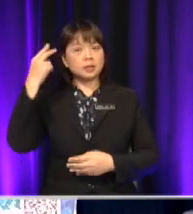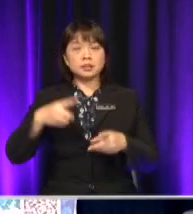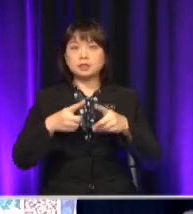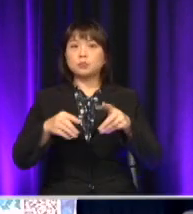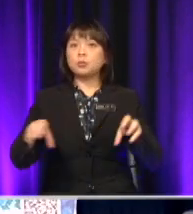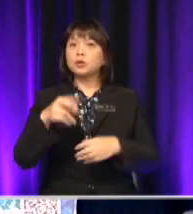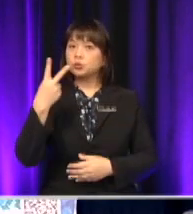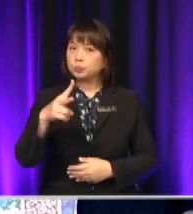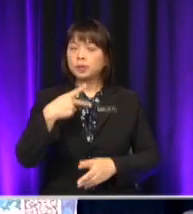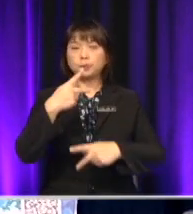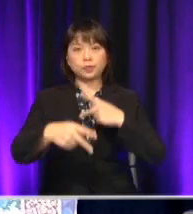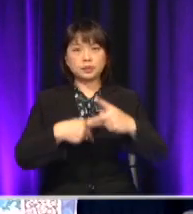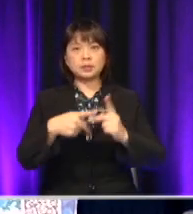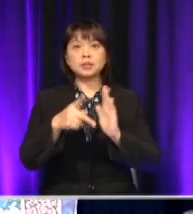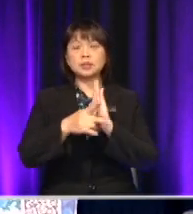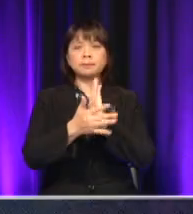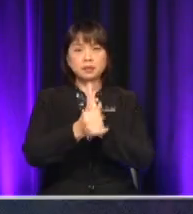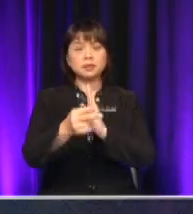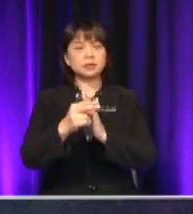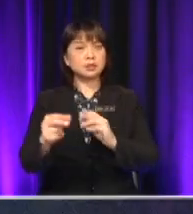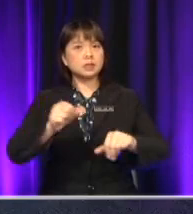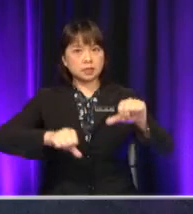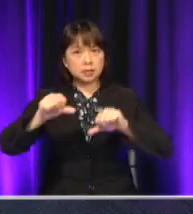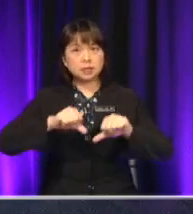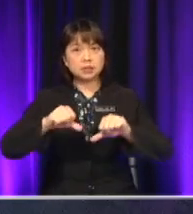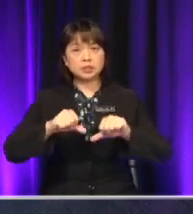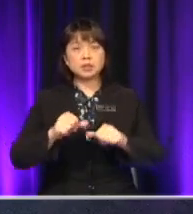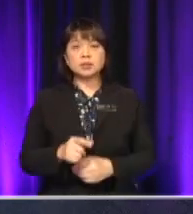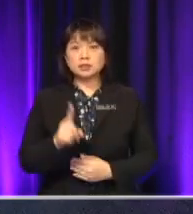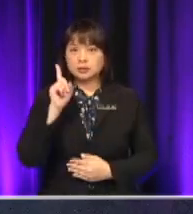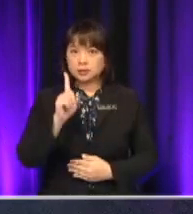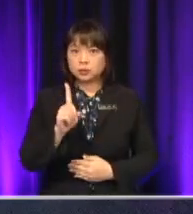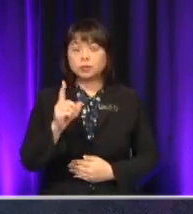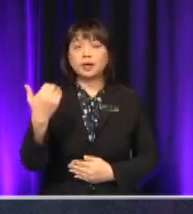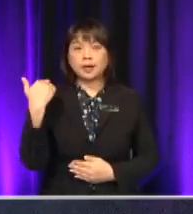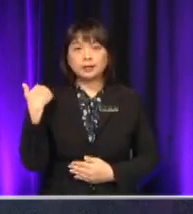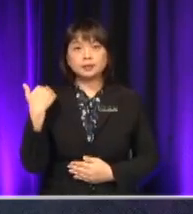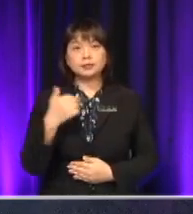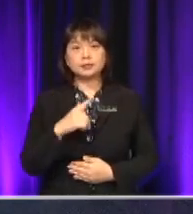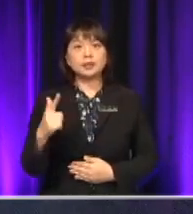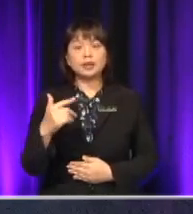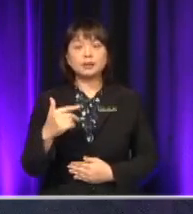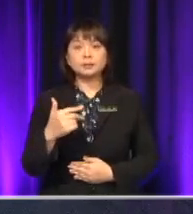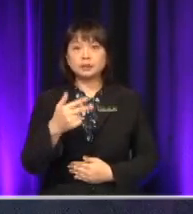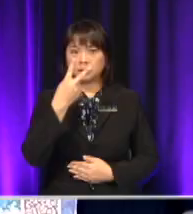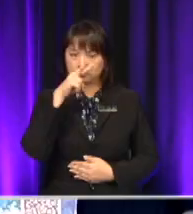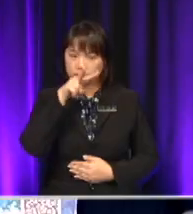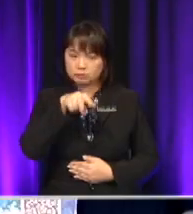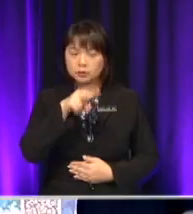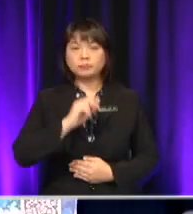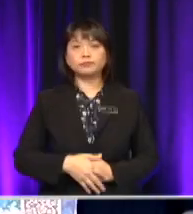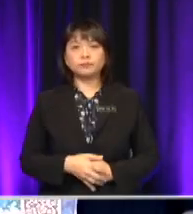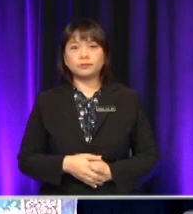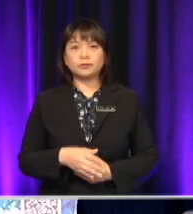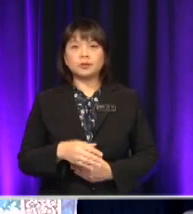proses kemahiran sains lah. 12 proses kemahiran sains. Salah satunya iaitu memerhati. Ini sebenarnya kita dah belajar dekat